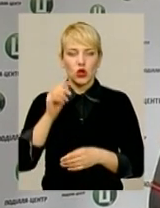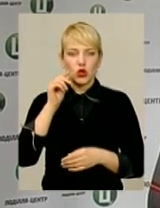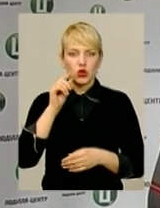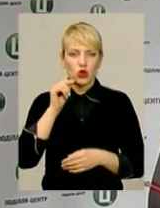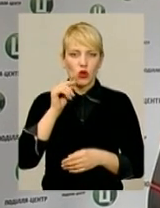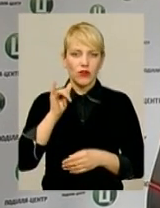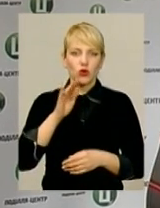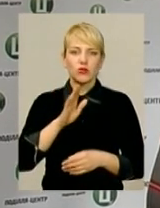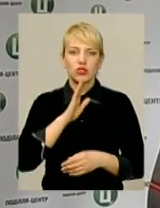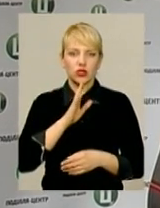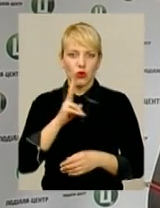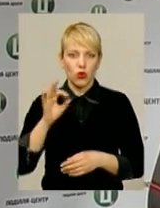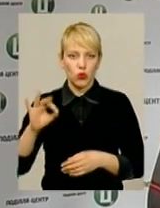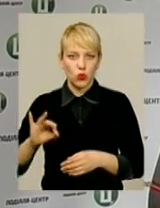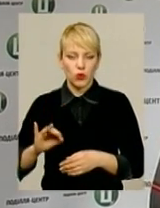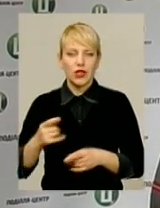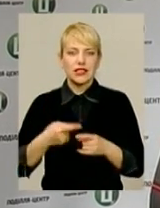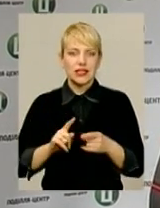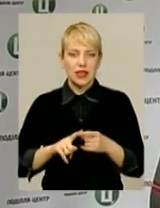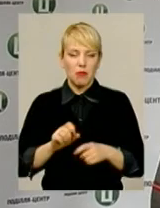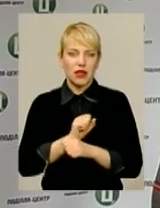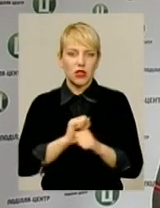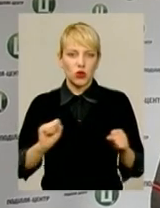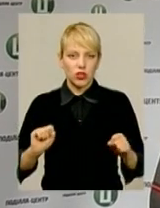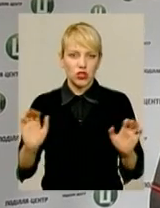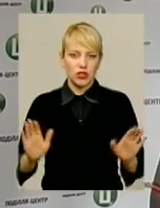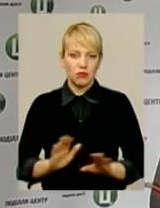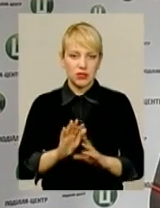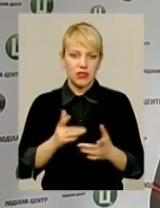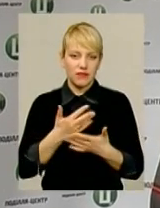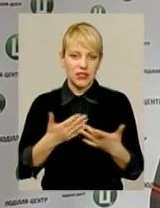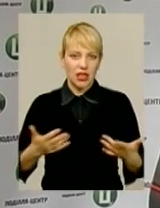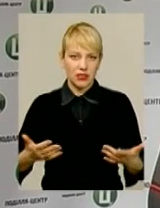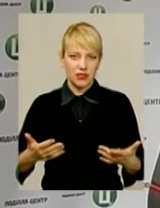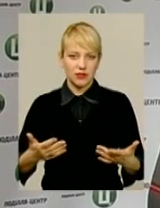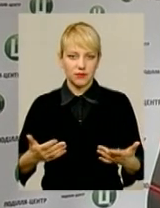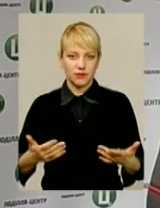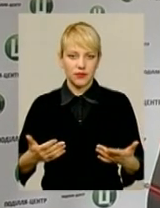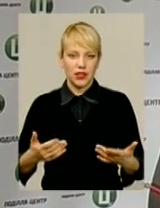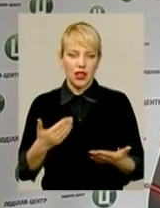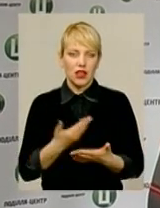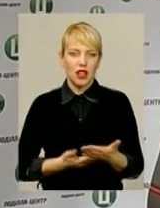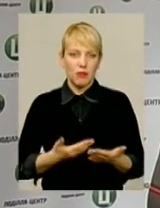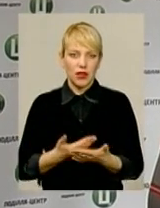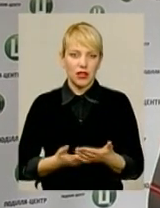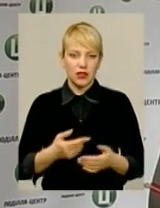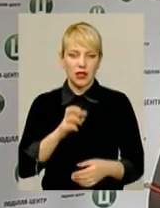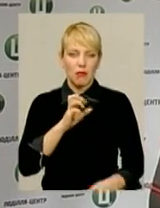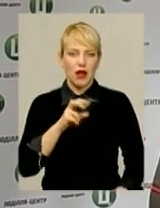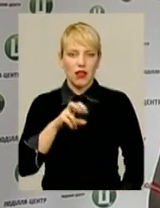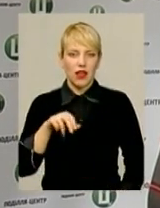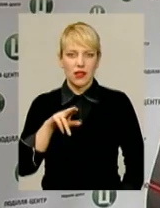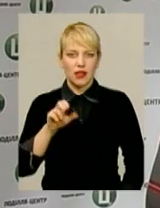чоловіком і жінкою, це і патріотичні пісні всякі. Наприклад, взяти баладу про Малю,